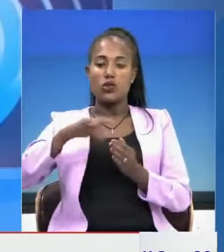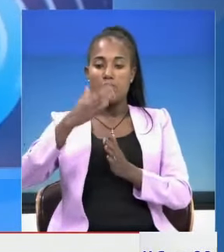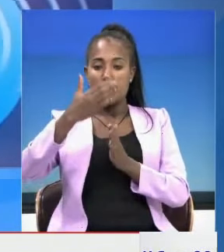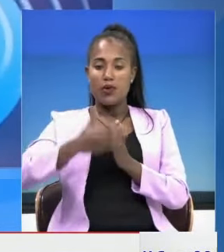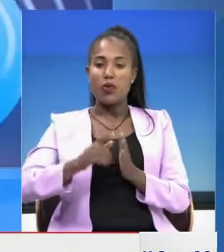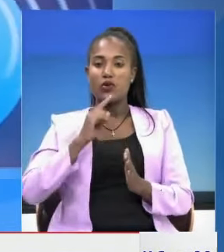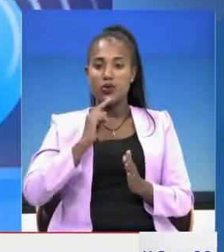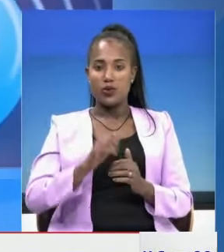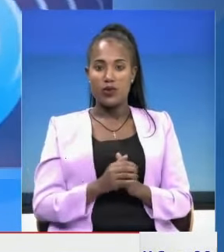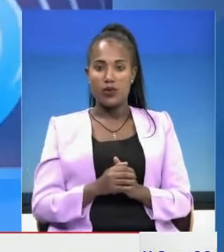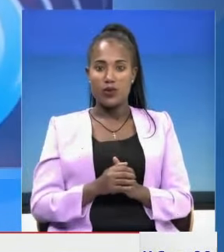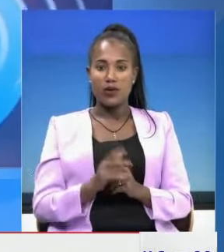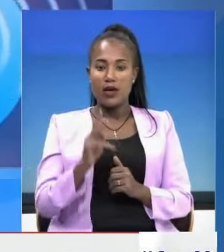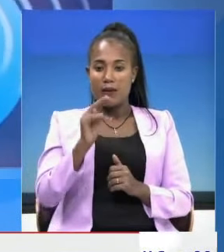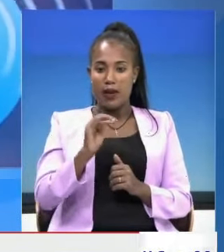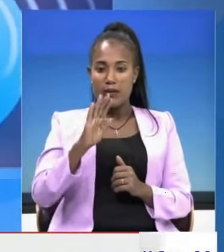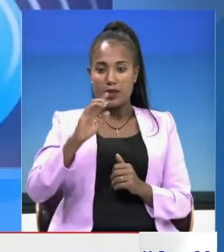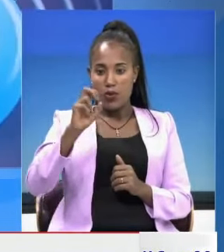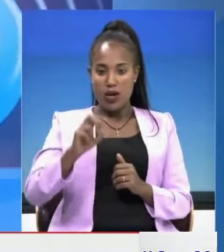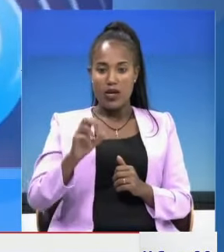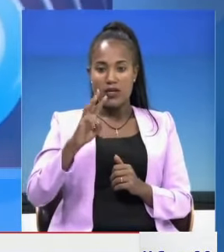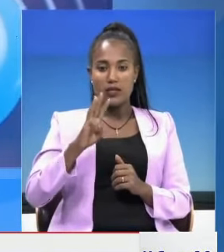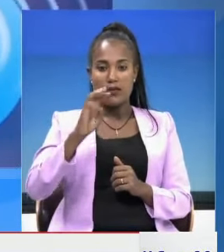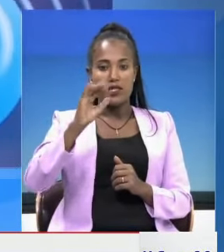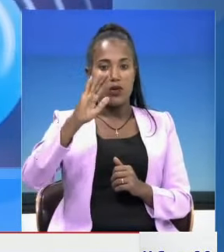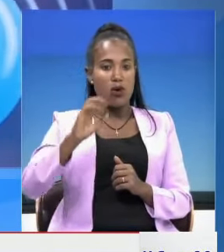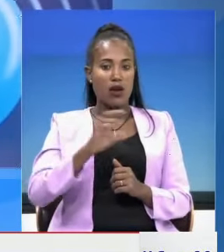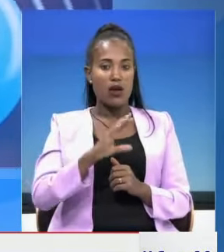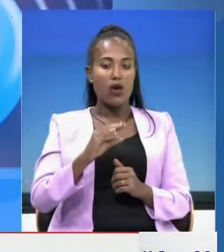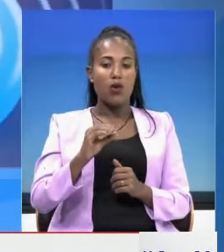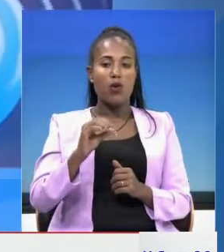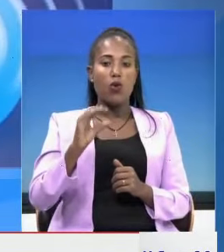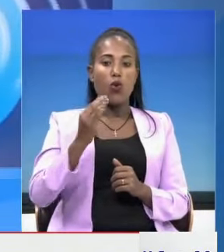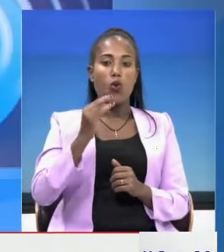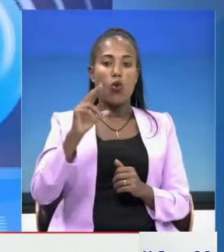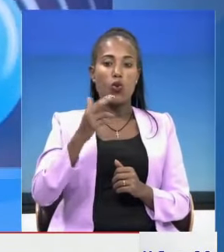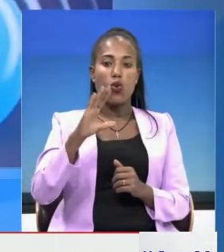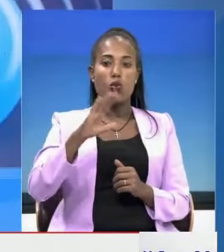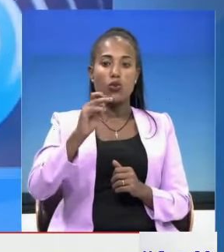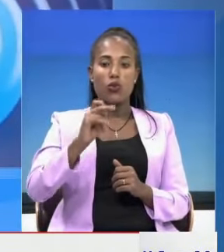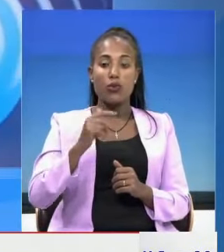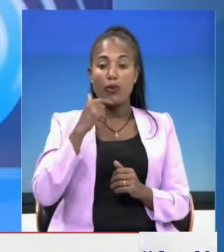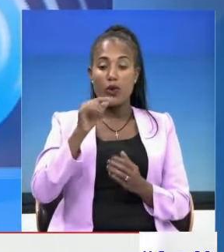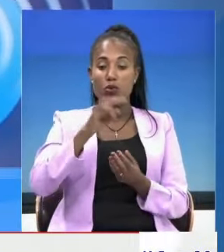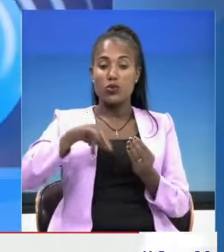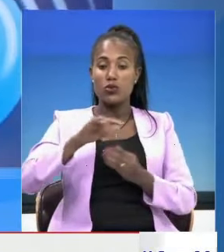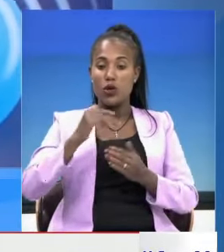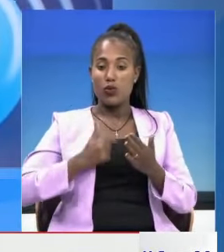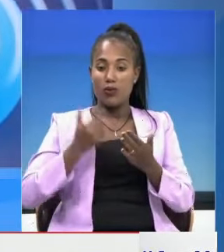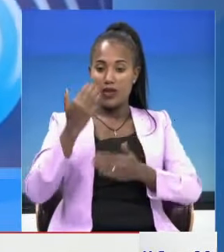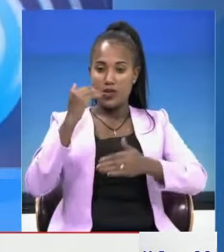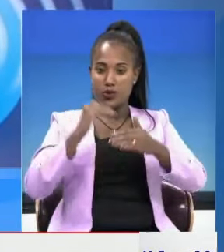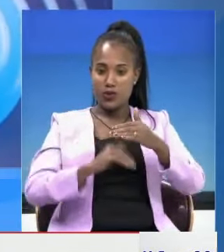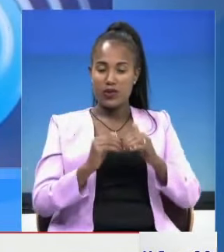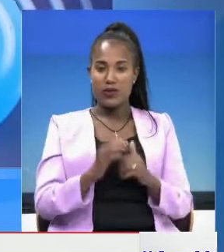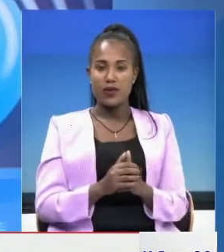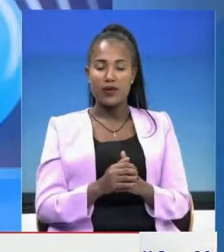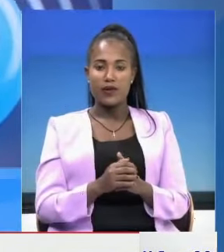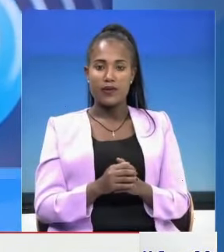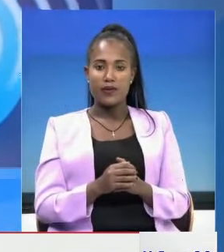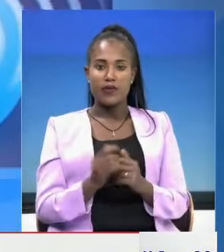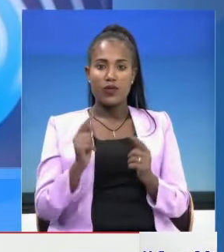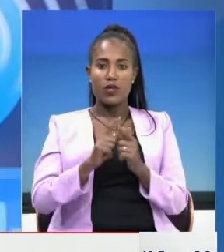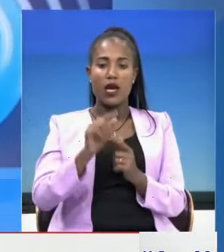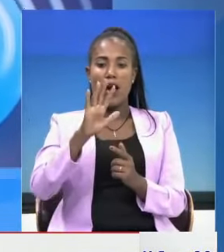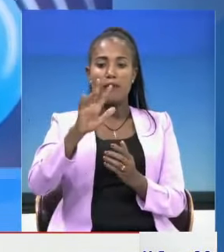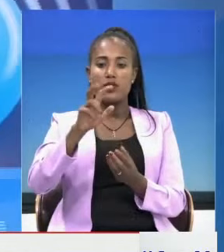ነው። ምዕራብ ሸዋ ዞን፣ ሰሜን ሸዋ ዞን እና ሁሩጉሩ የሚባሉ ዞኖች አሉ። በእነዚህ ውስጥ ወደ